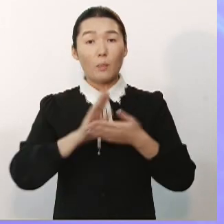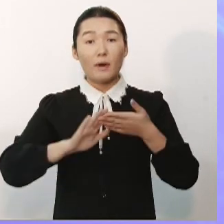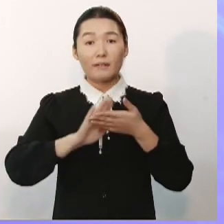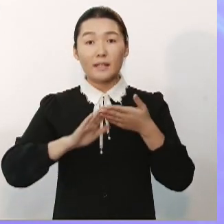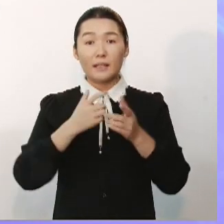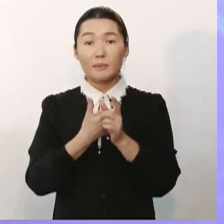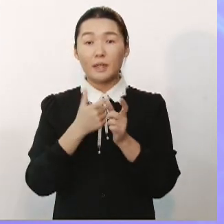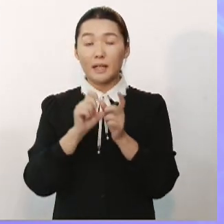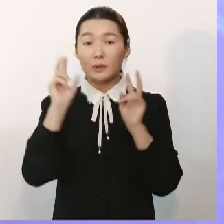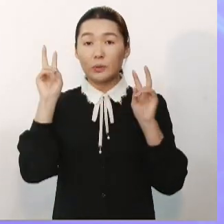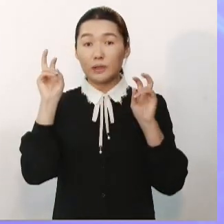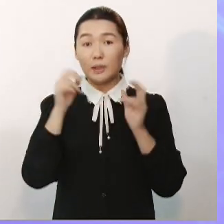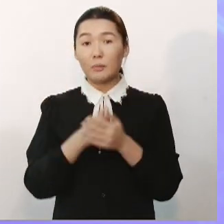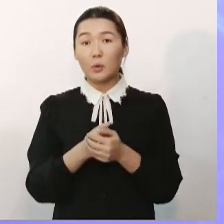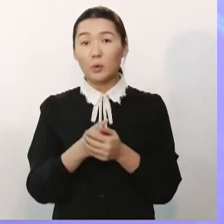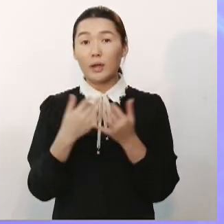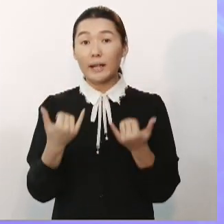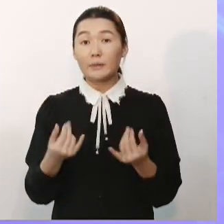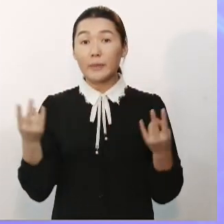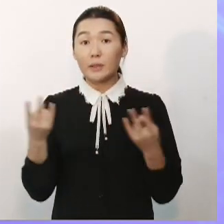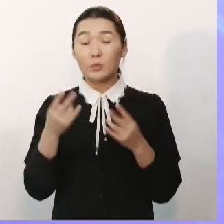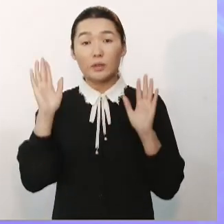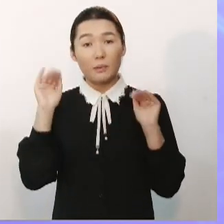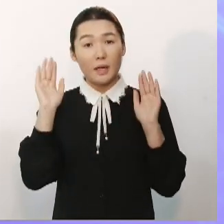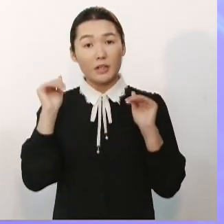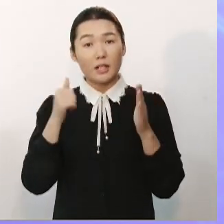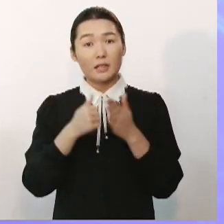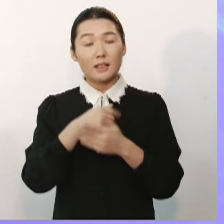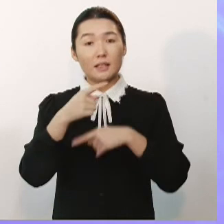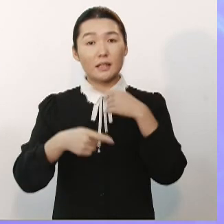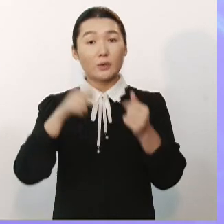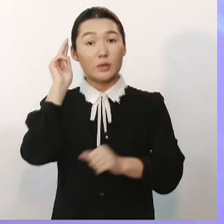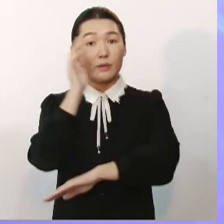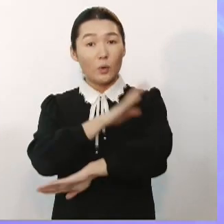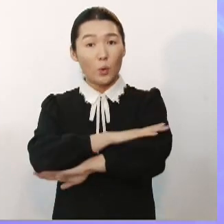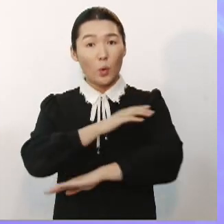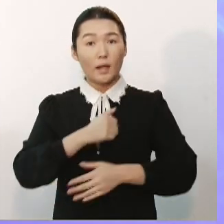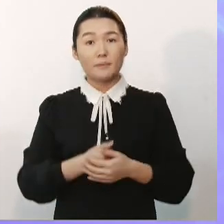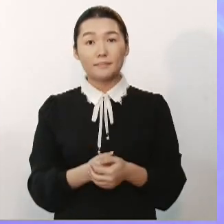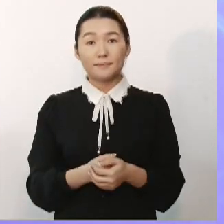Ну а теперь пора прощаться. До следующего урока, друзья!